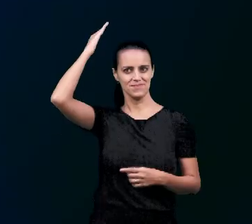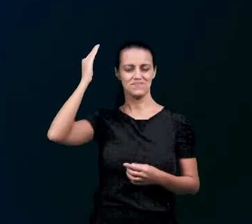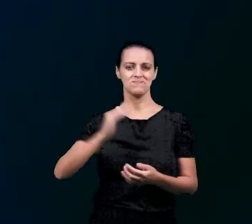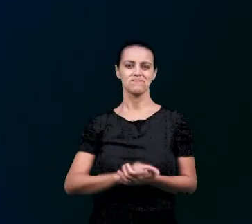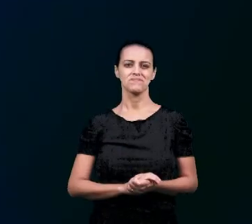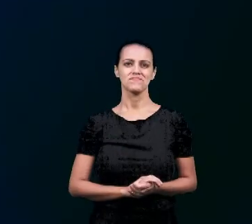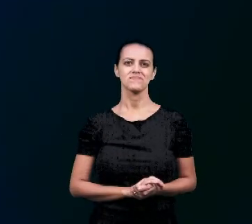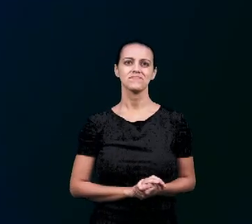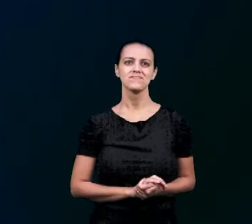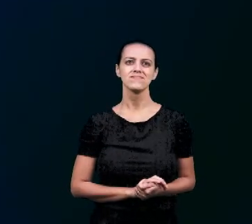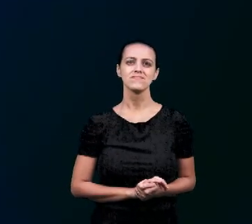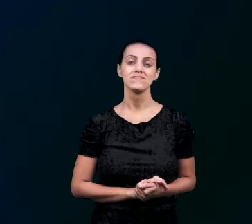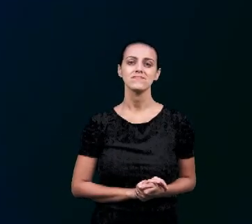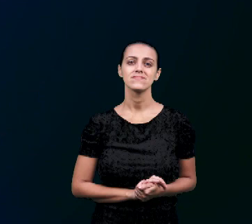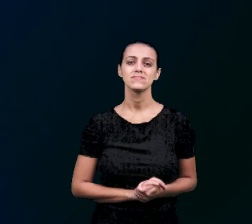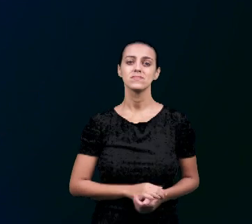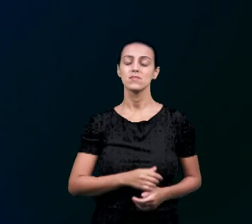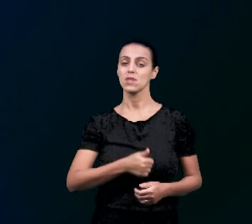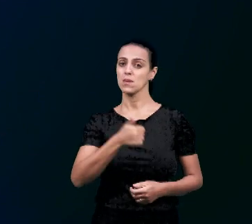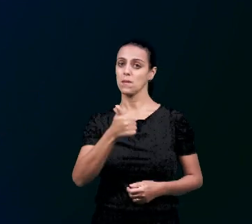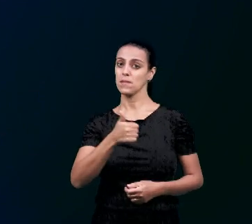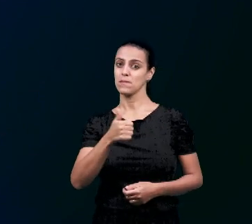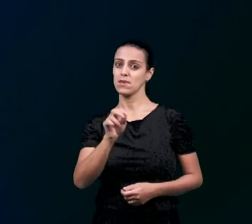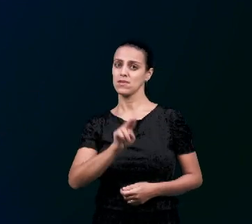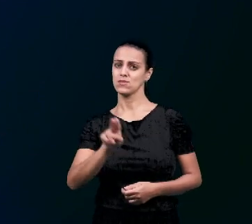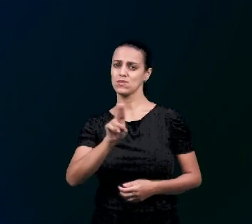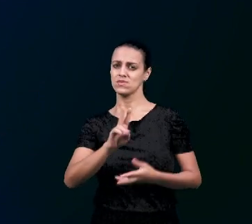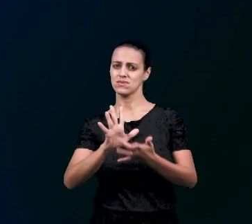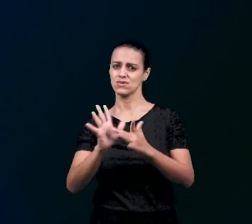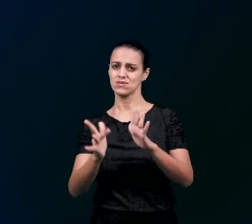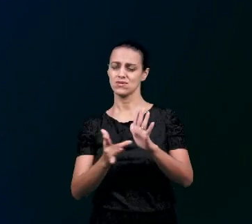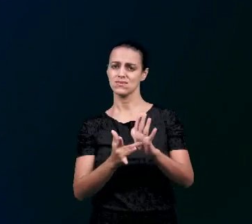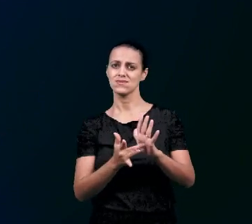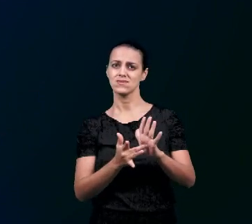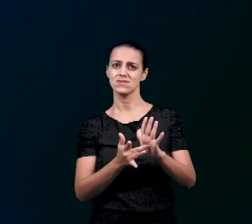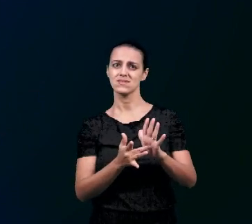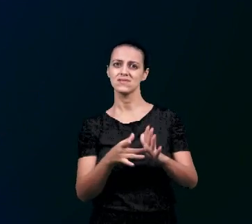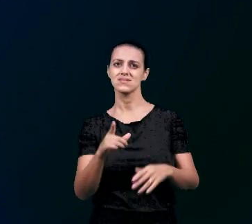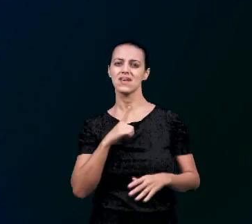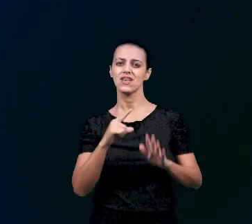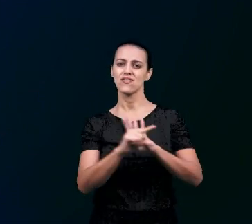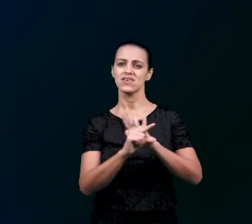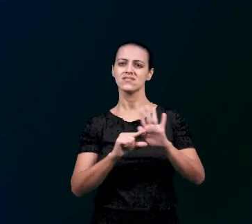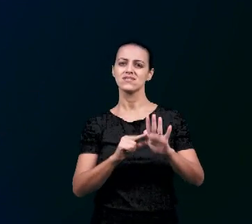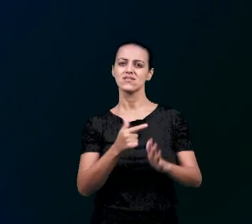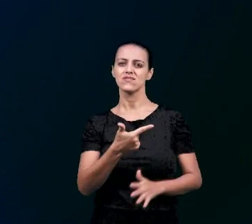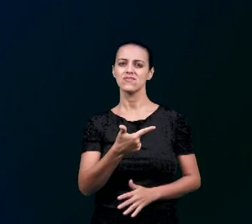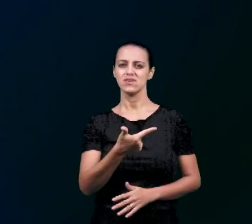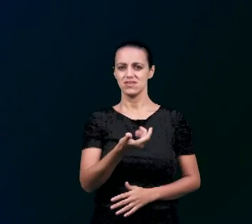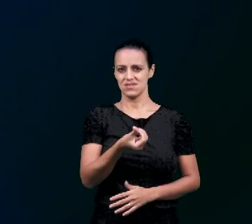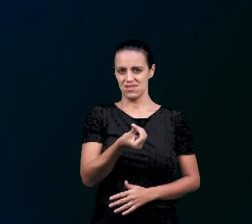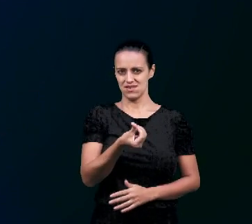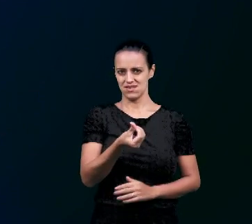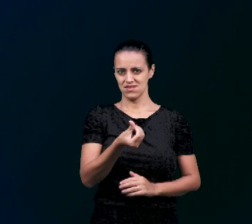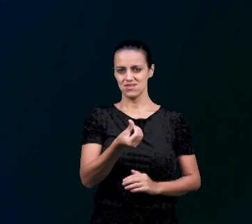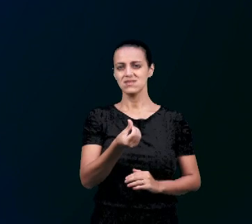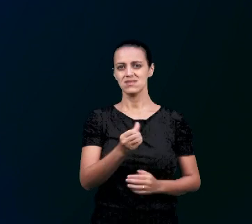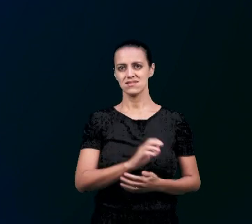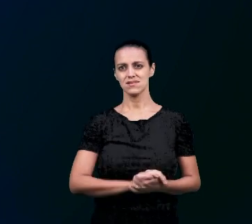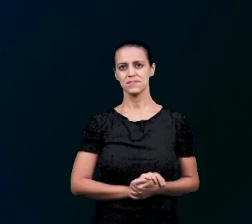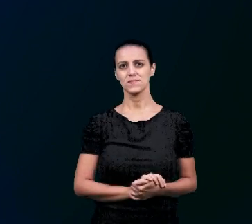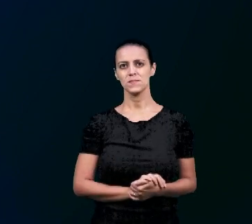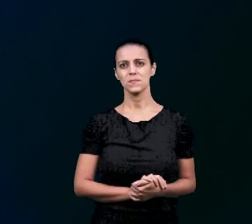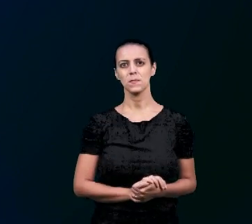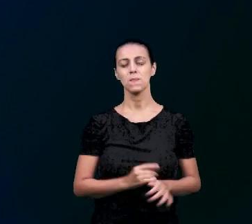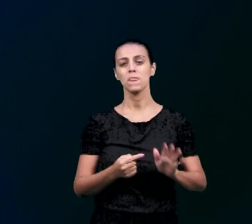va donner cette réponse. La première ressource que nous pouvons retrouver se trouve dans le verset 26 du chapitre 10 de Luc, qui nous